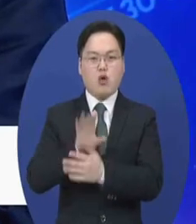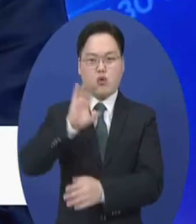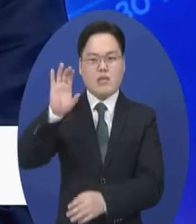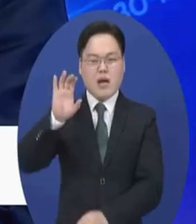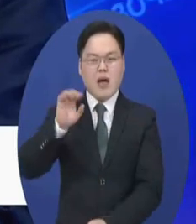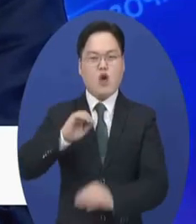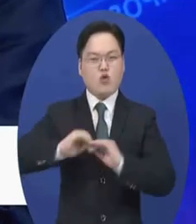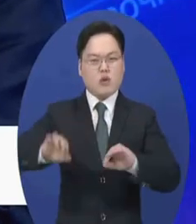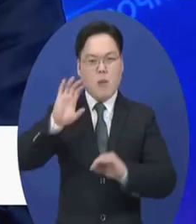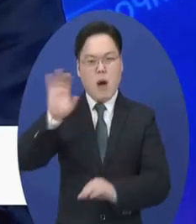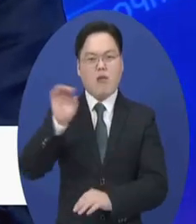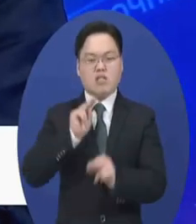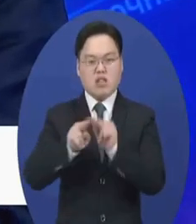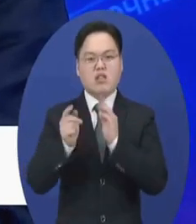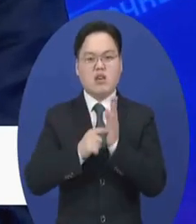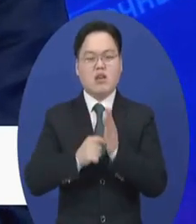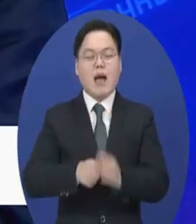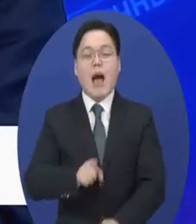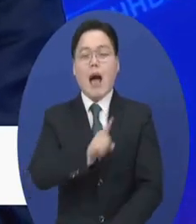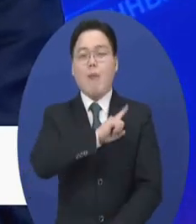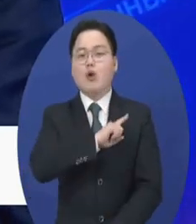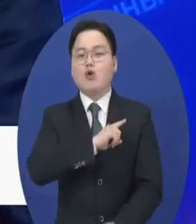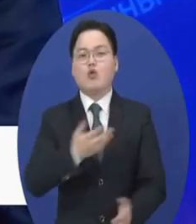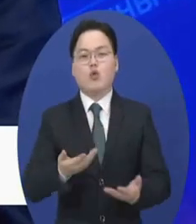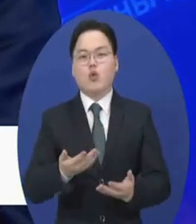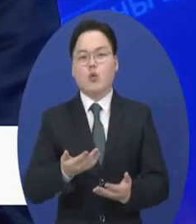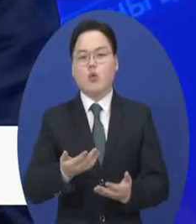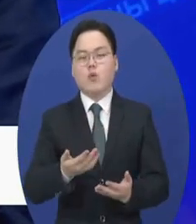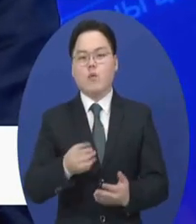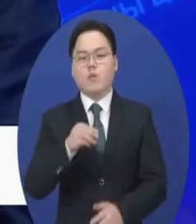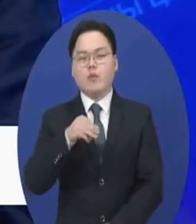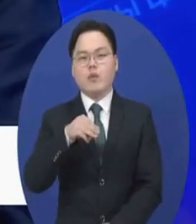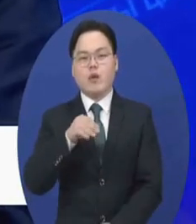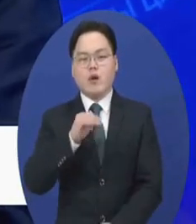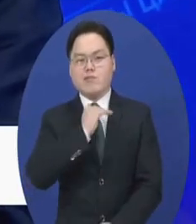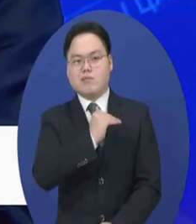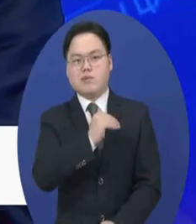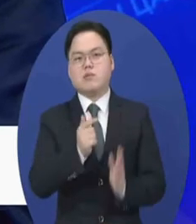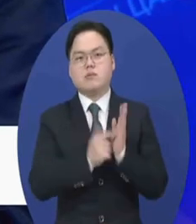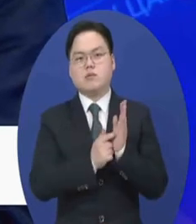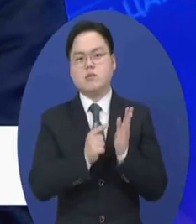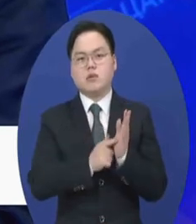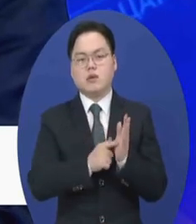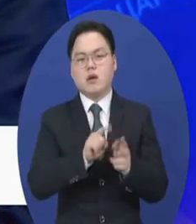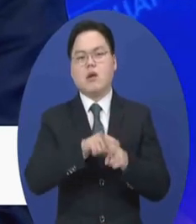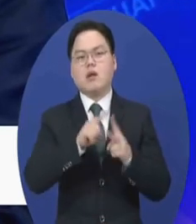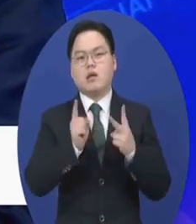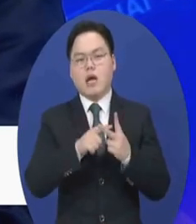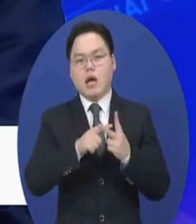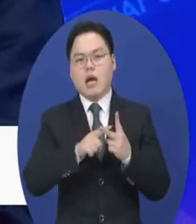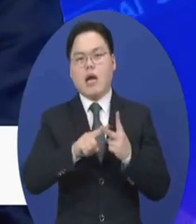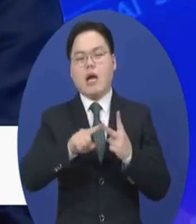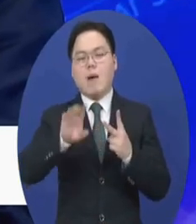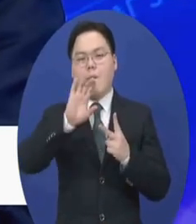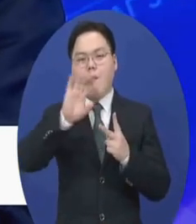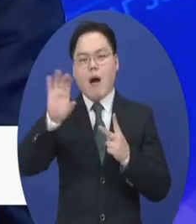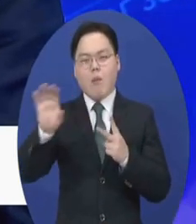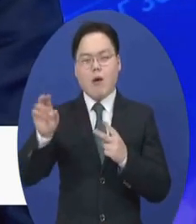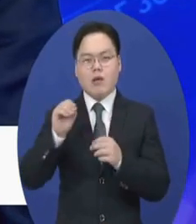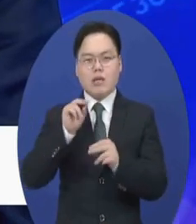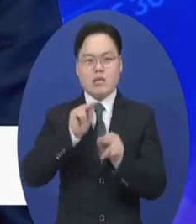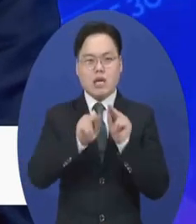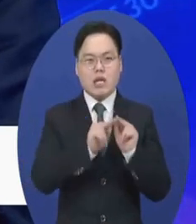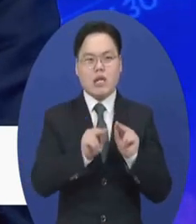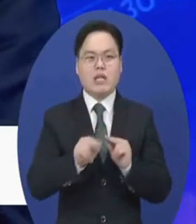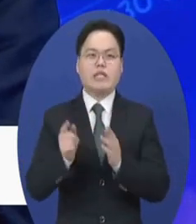энэ хүмүүсийг хамгийн нэгдүгээр хэлчэнд бол а төтгөлцүүлэх ёстой. А тэгээд дараа нь одоо шалгадаг байгууллагуудаар нь шалгуулад